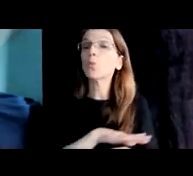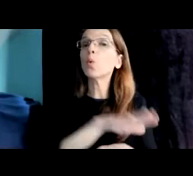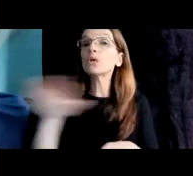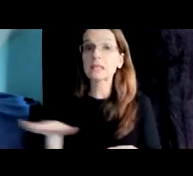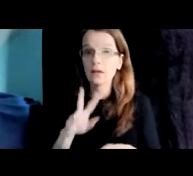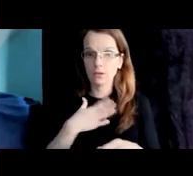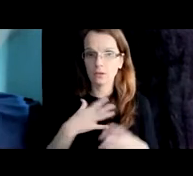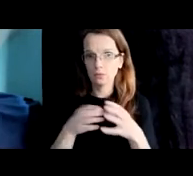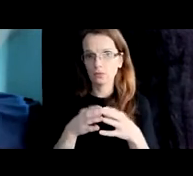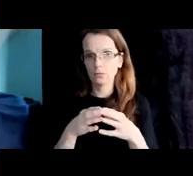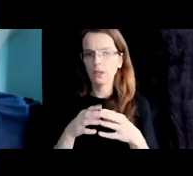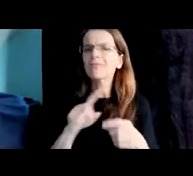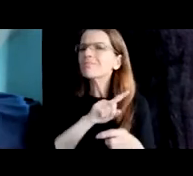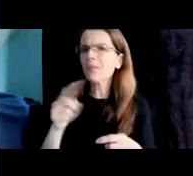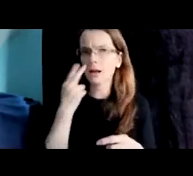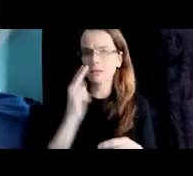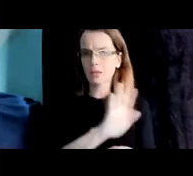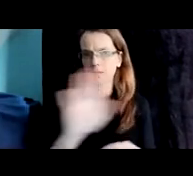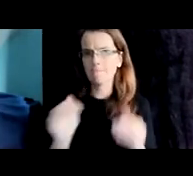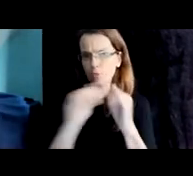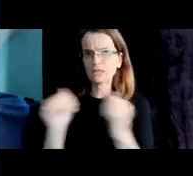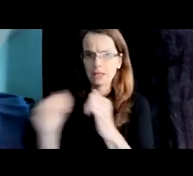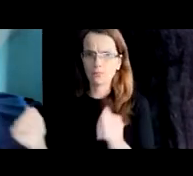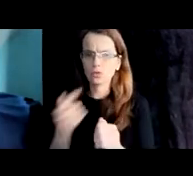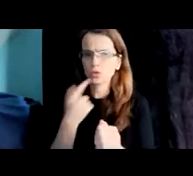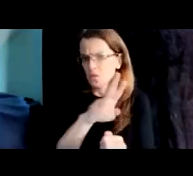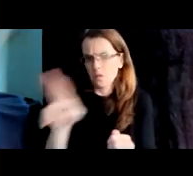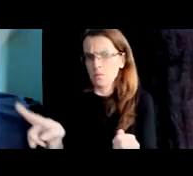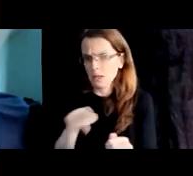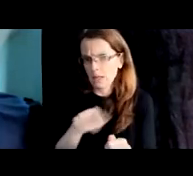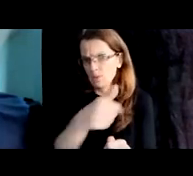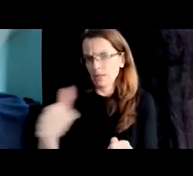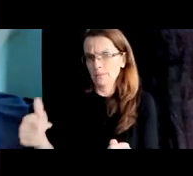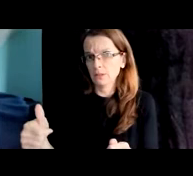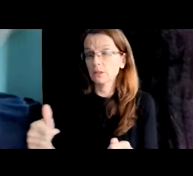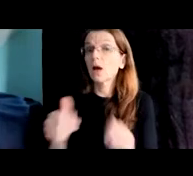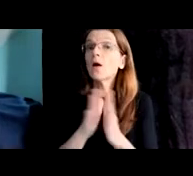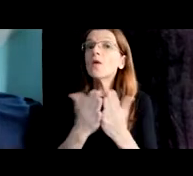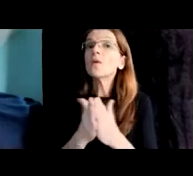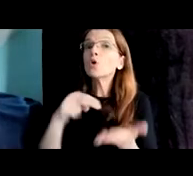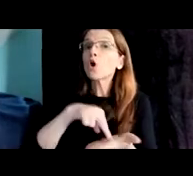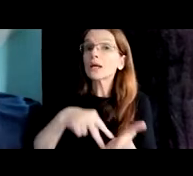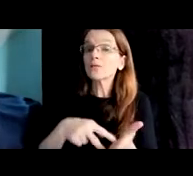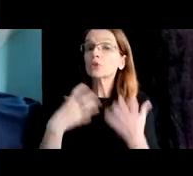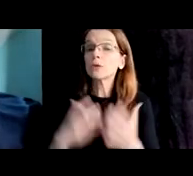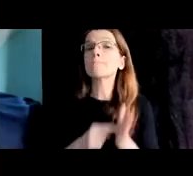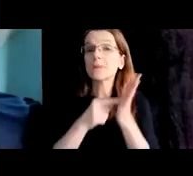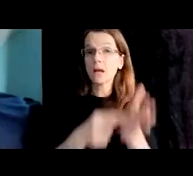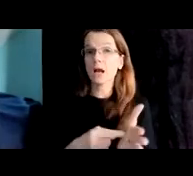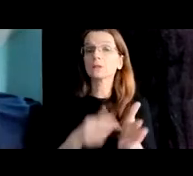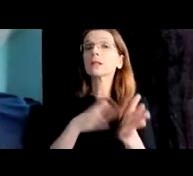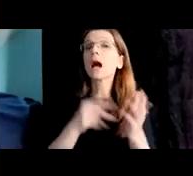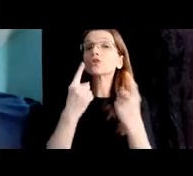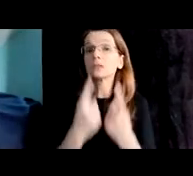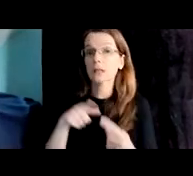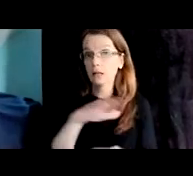ne glede na posebnosti, ki jih posameznik ima. V monografiji želimo prikazati, kakšno je stanje na tem